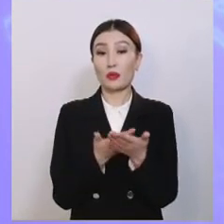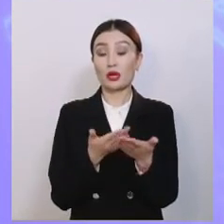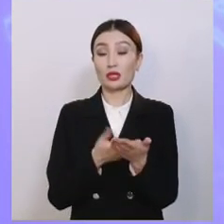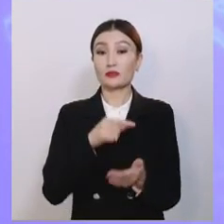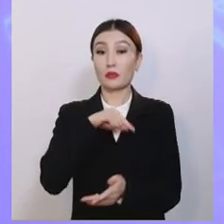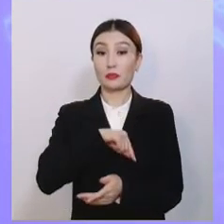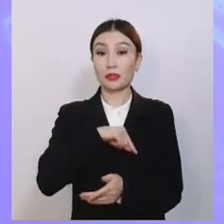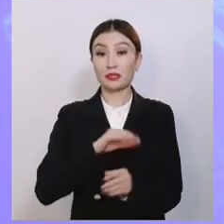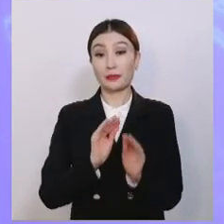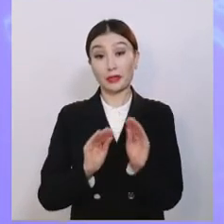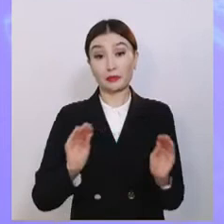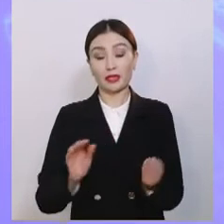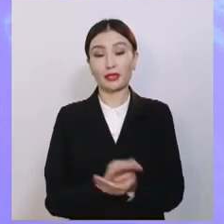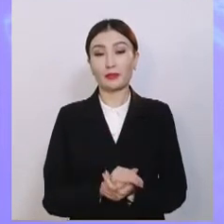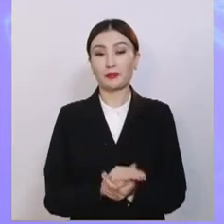предмета.